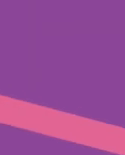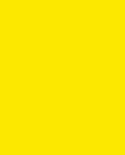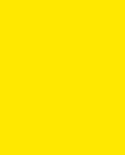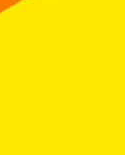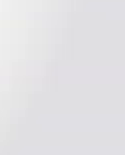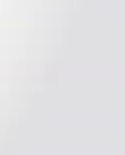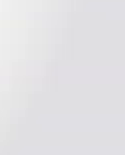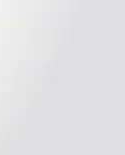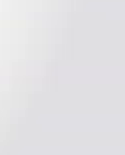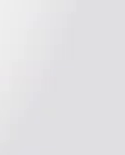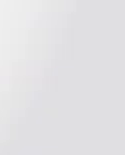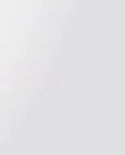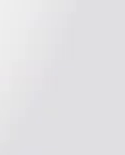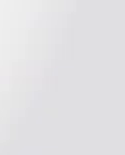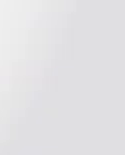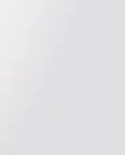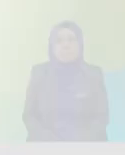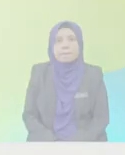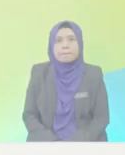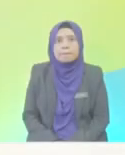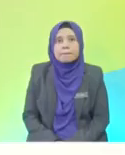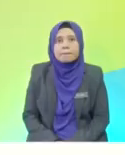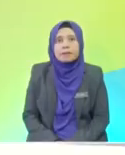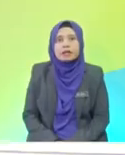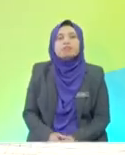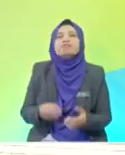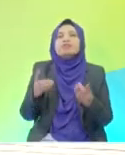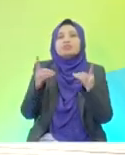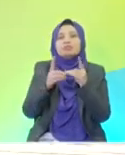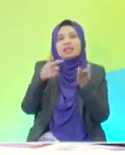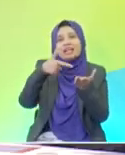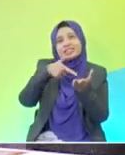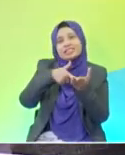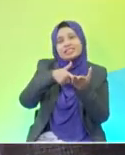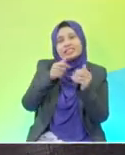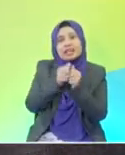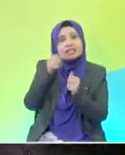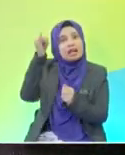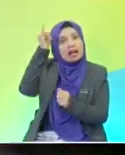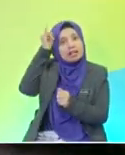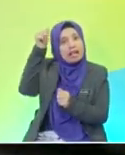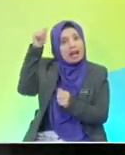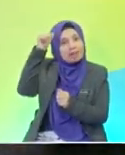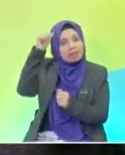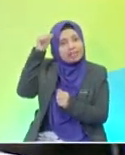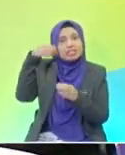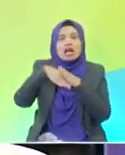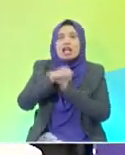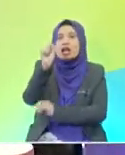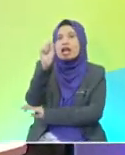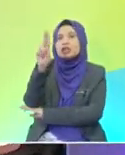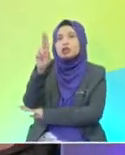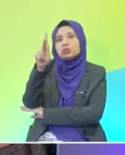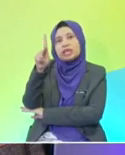Didik TV GPM malah kembali bersama saya masukkan Usman dididik TV malam sukses